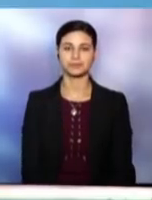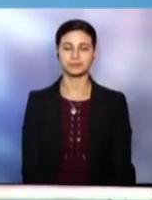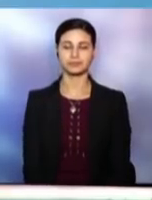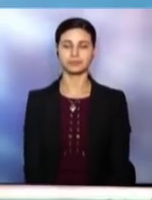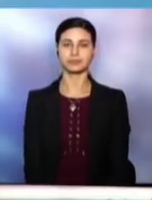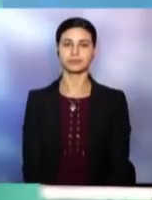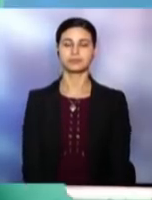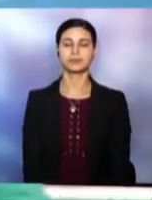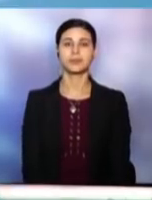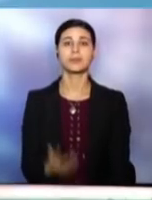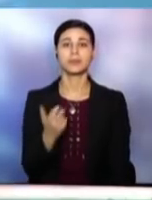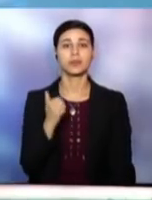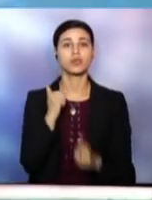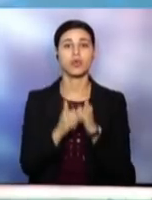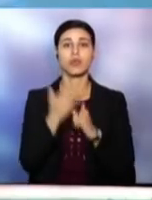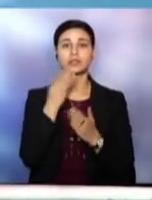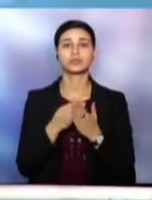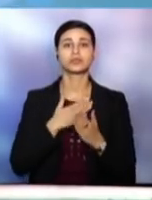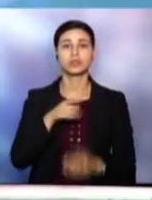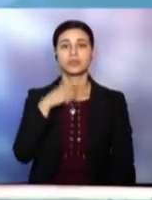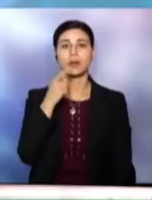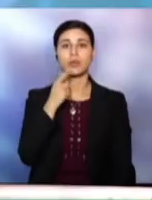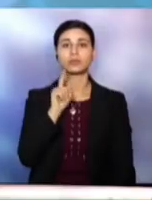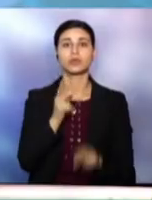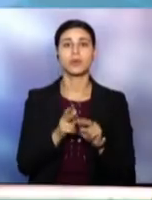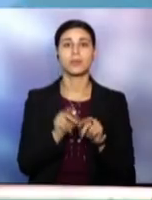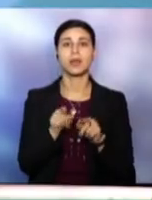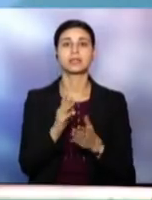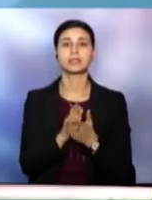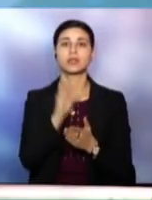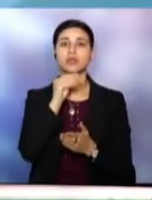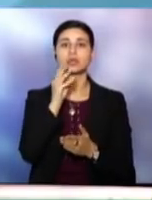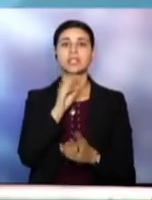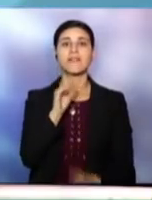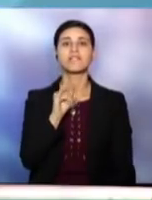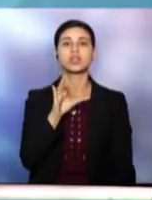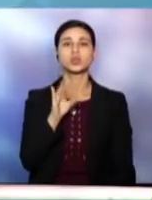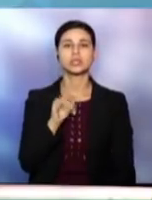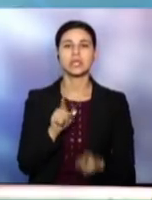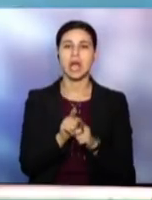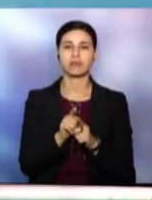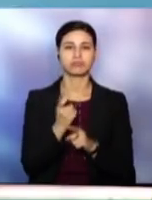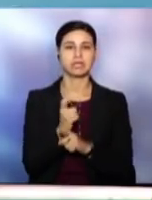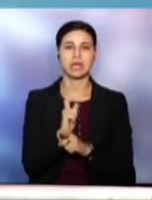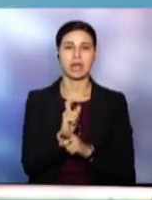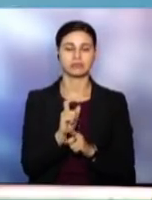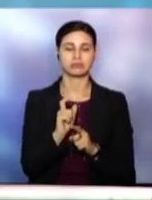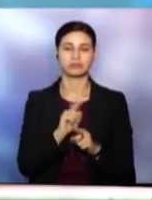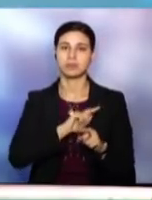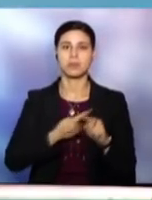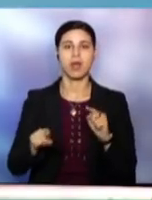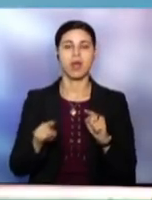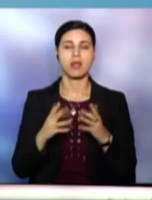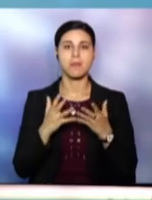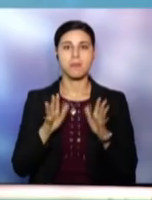თქმა უნდა, ჩვენ ვამბობთ ყოველთვის, რომ ეს არის პერიოდი, როდესაც ვირუსული ინფექცია მძვინვარებს და ყოველთვის ყველაზე მაღალი